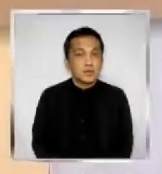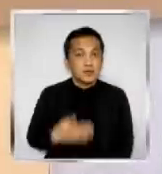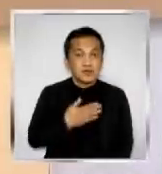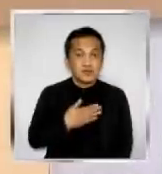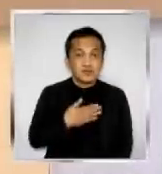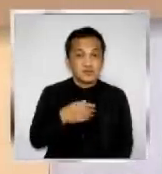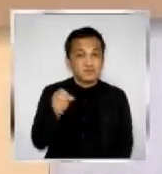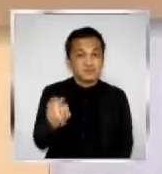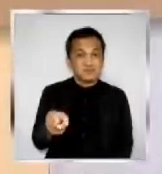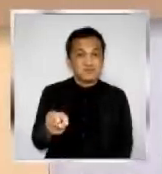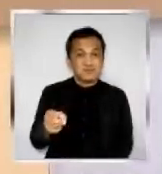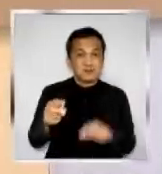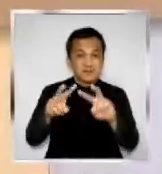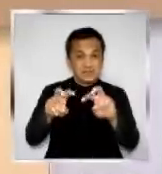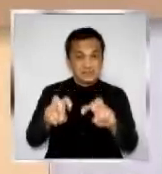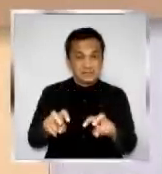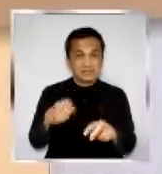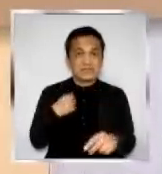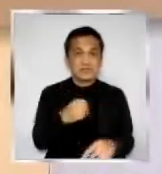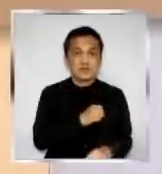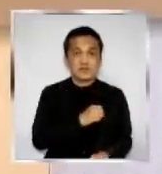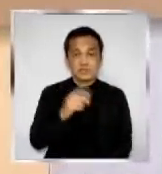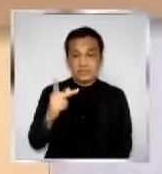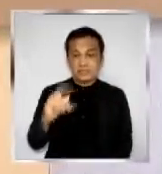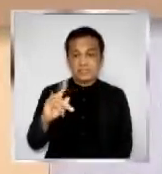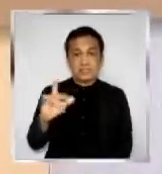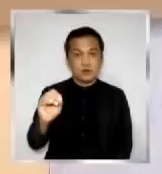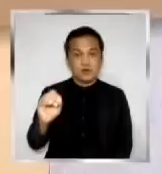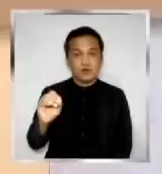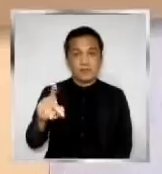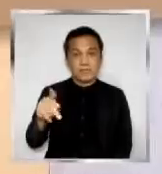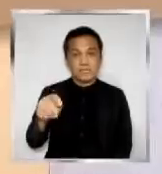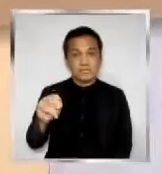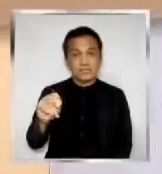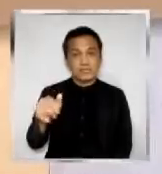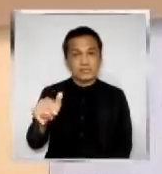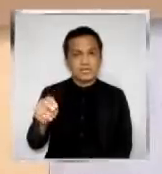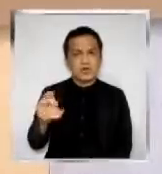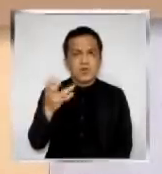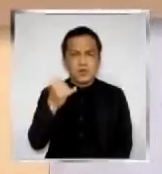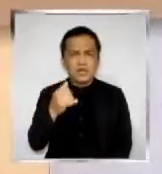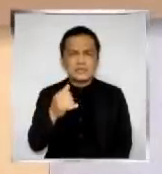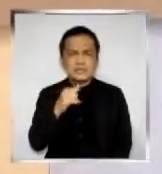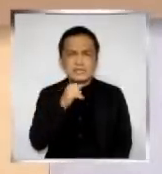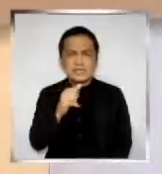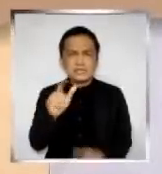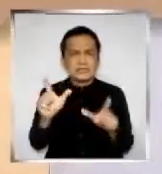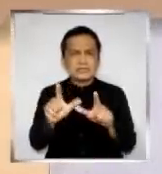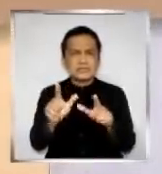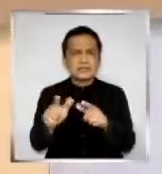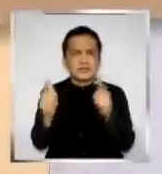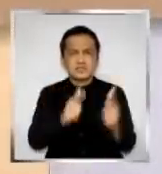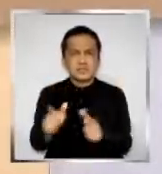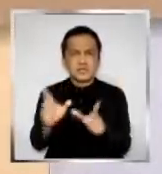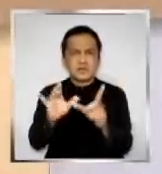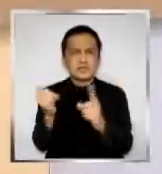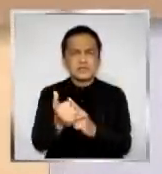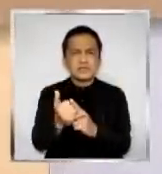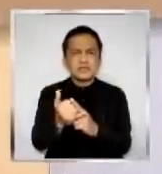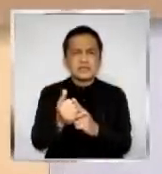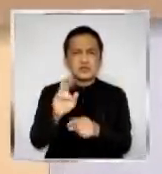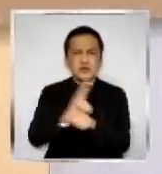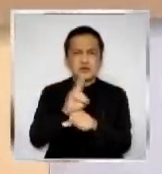Kiko Pangilinan kung bakit hindi lisensyado ang logistics company na gumamit ng depektibong thermometer sa pag-deliver ng mga